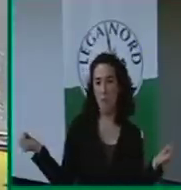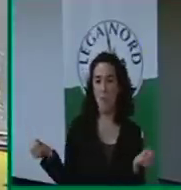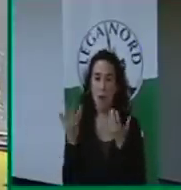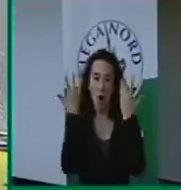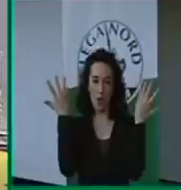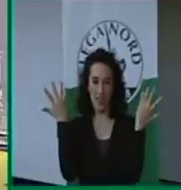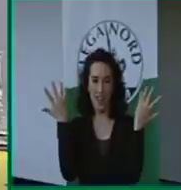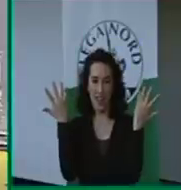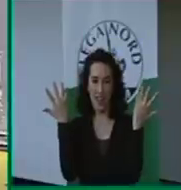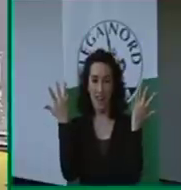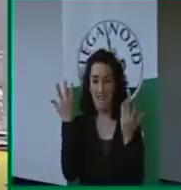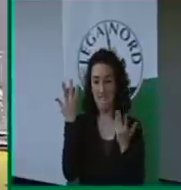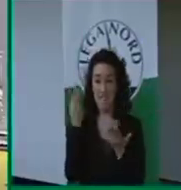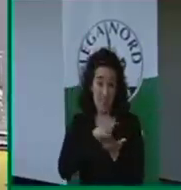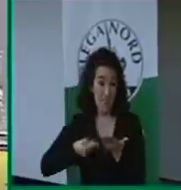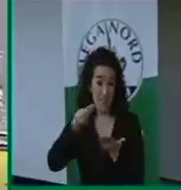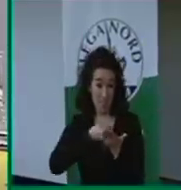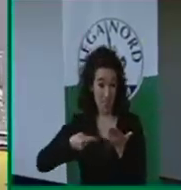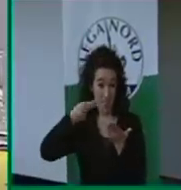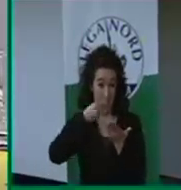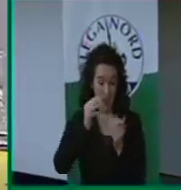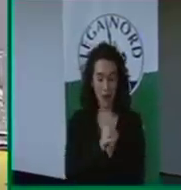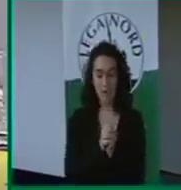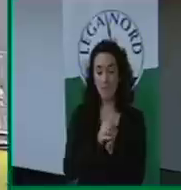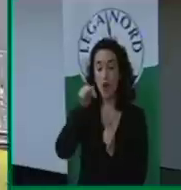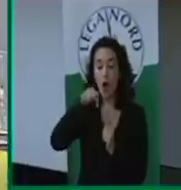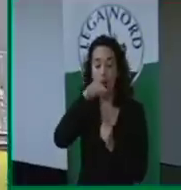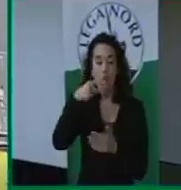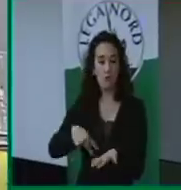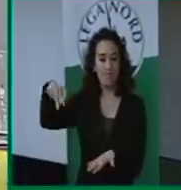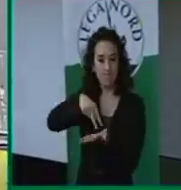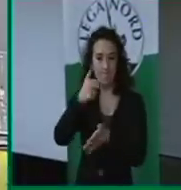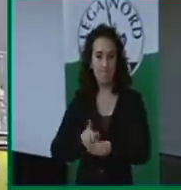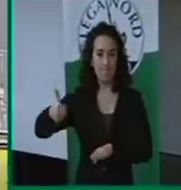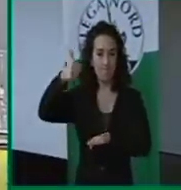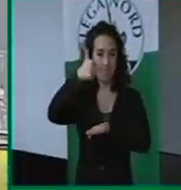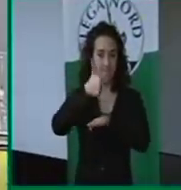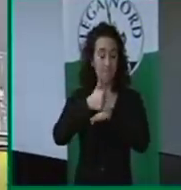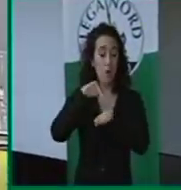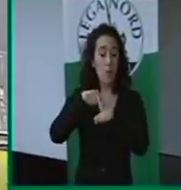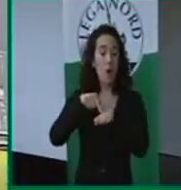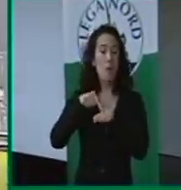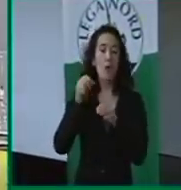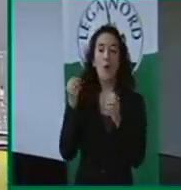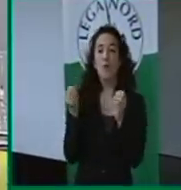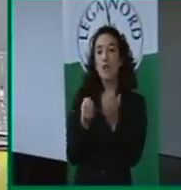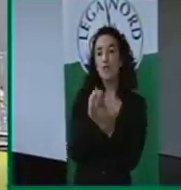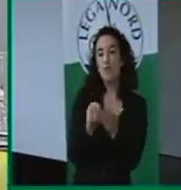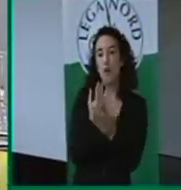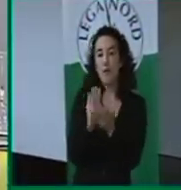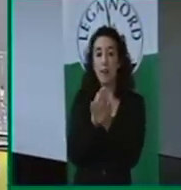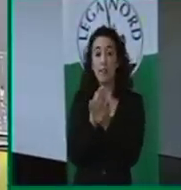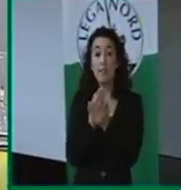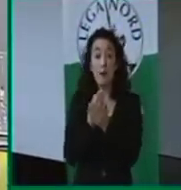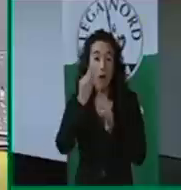quindi oggi abbiamo qui sul palco protagonista assoluto di quello che è innovazione tradizione artigianato il tessile perché